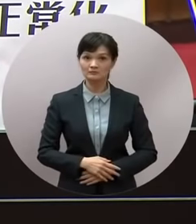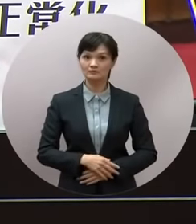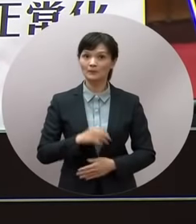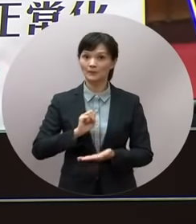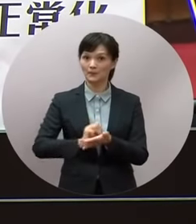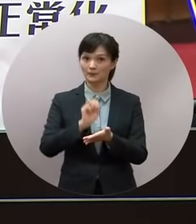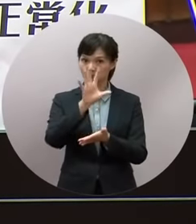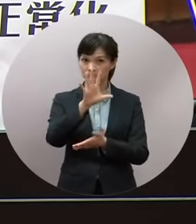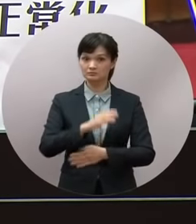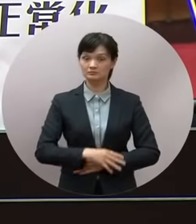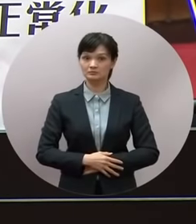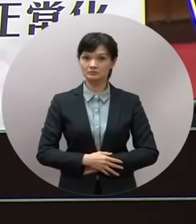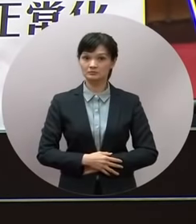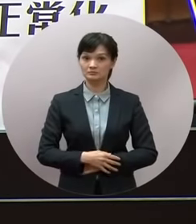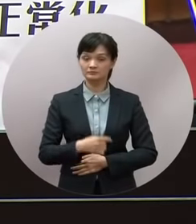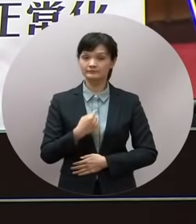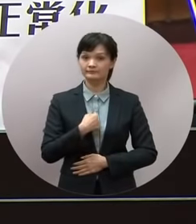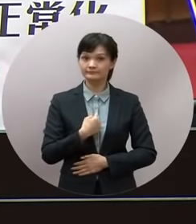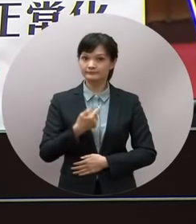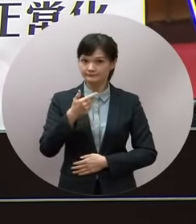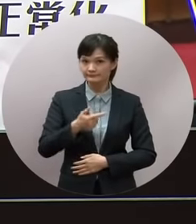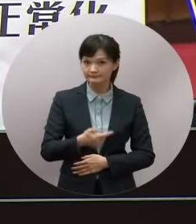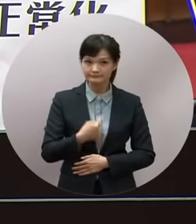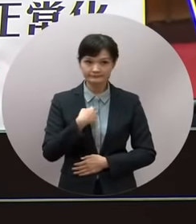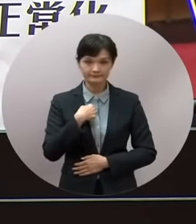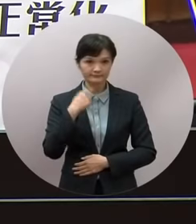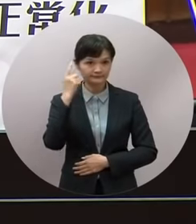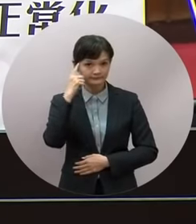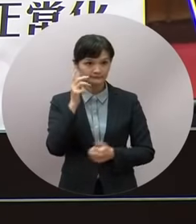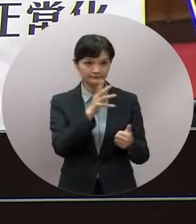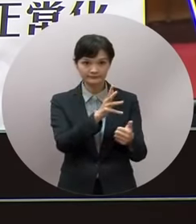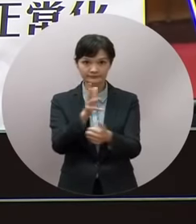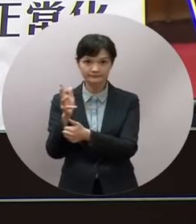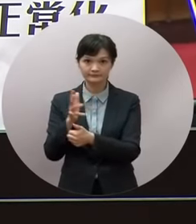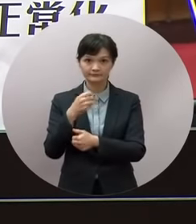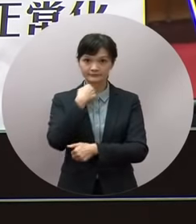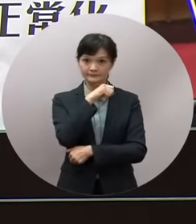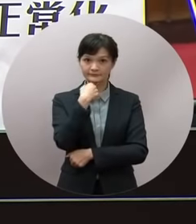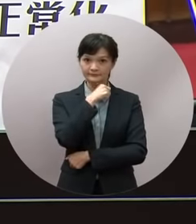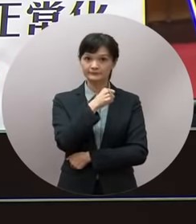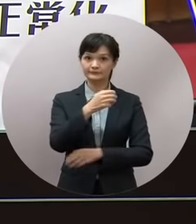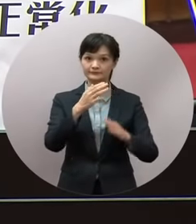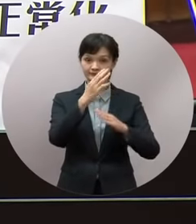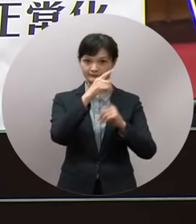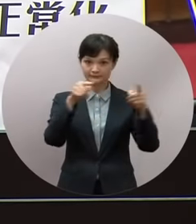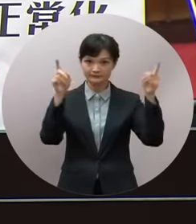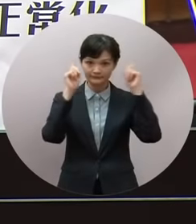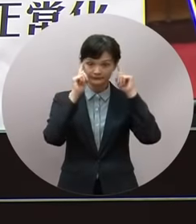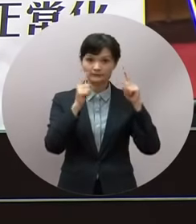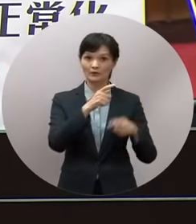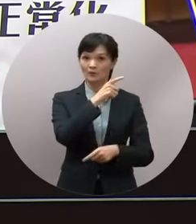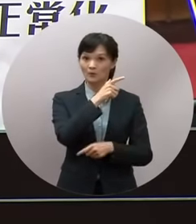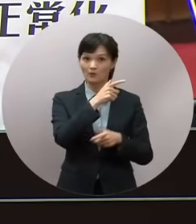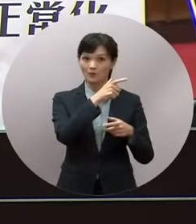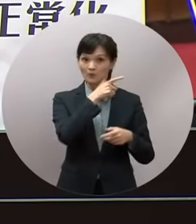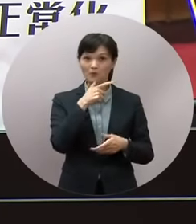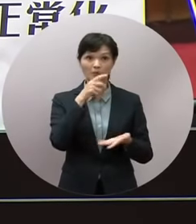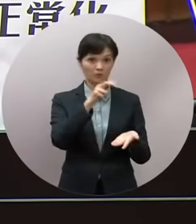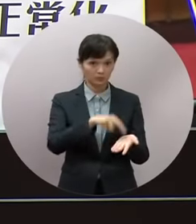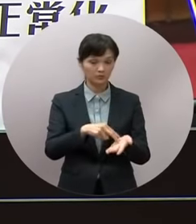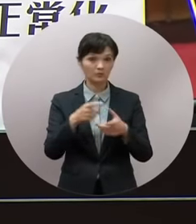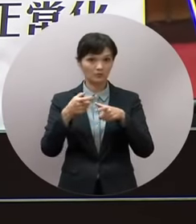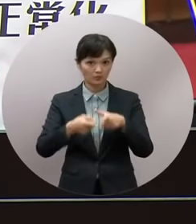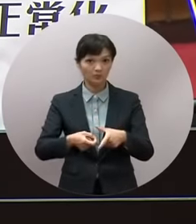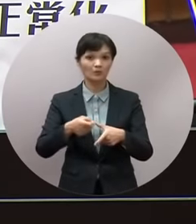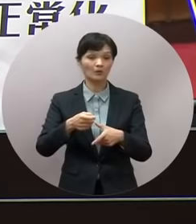告，我逐一去向台湾的大学，公立大学、顶尖大学、私立